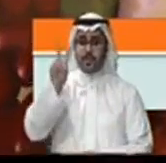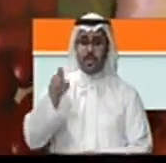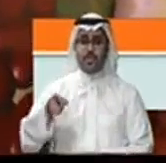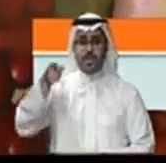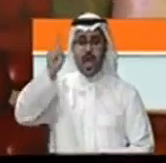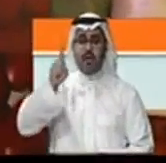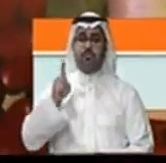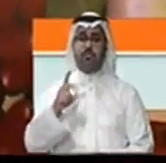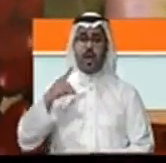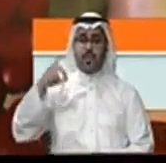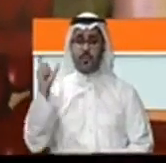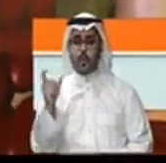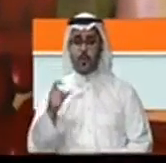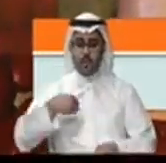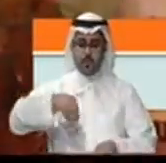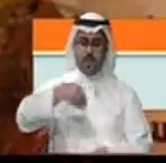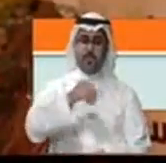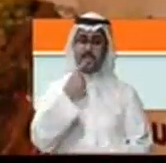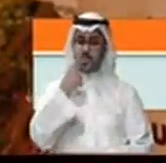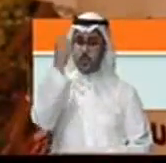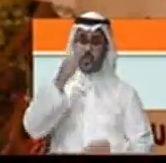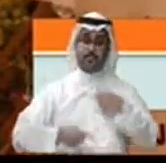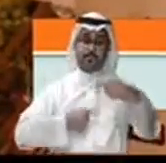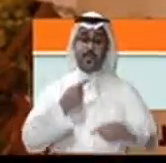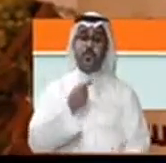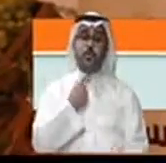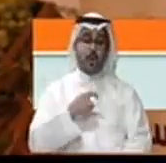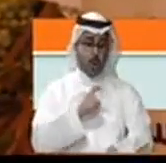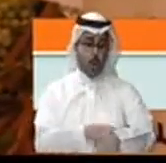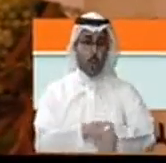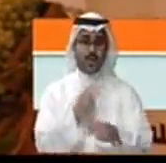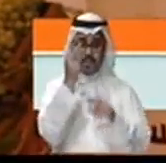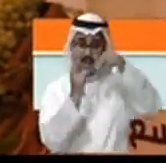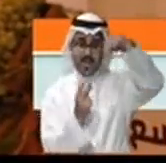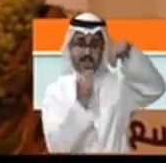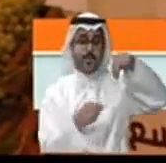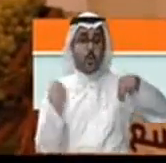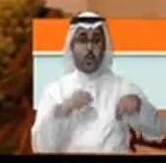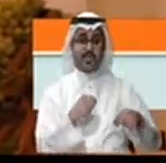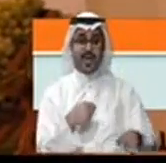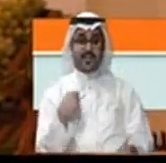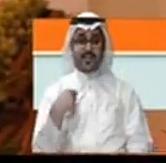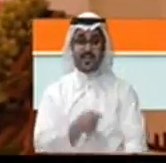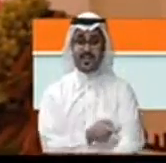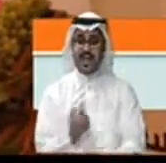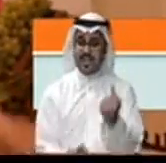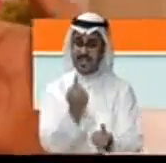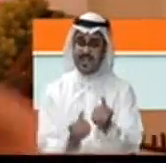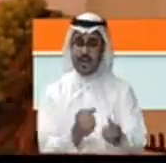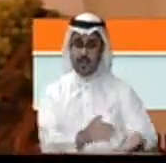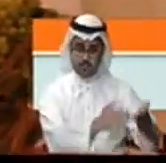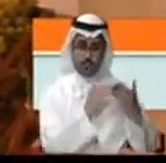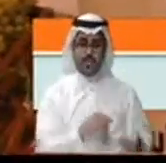طن من محصول العنب سنويا. نبغى وقت العنب انها تساندنا وزاره الزراعه وتكتب للجهات المعنيه بانه